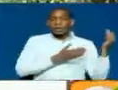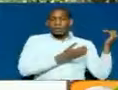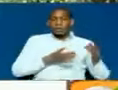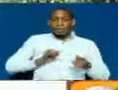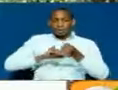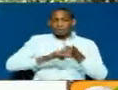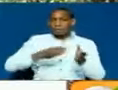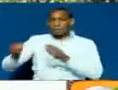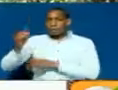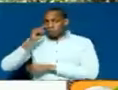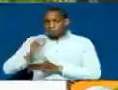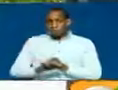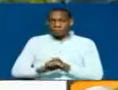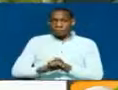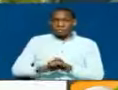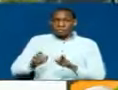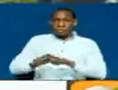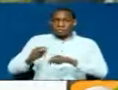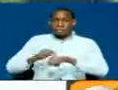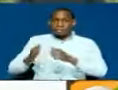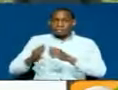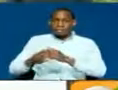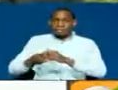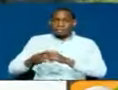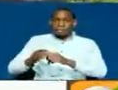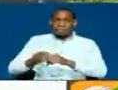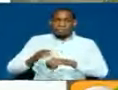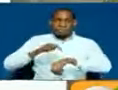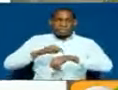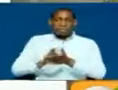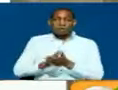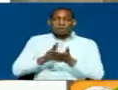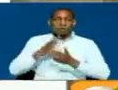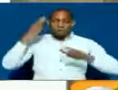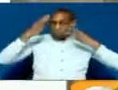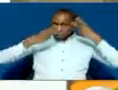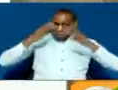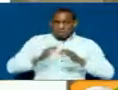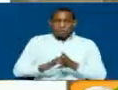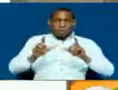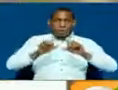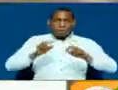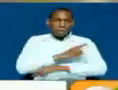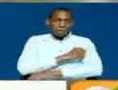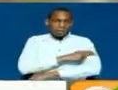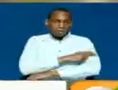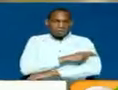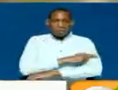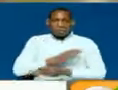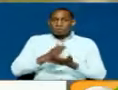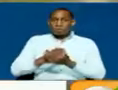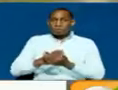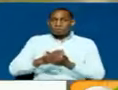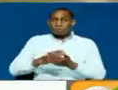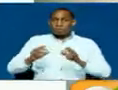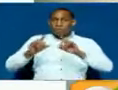mkewe. Saa tatu baadaye, anarejea akiwa na mwingi wa mawazo. Kulingana naye, hospitali ya Kenyatta imekuwa ikiwazungusha